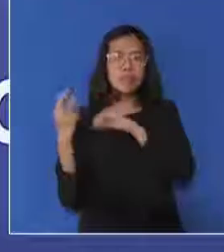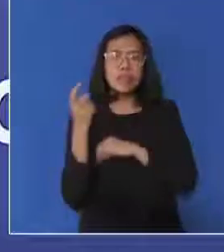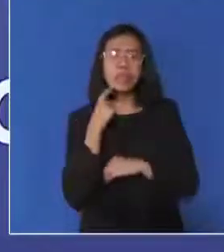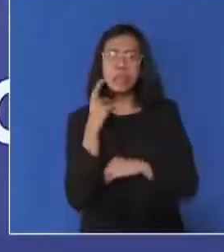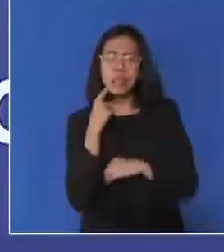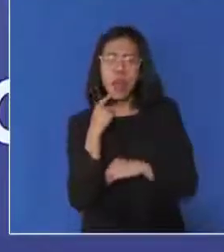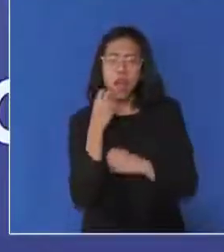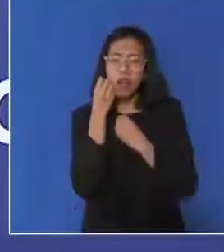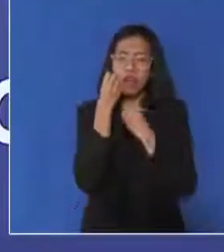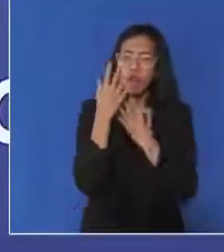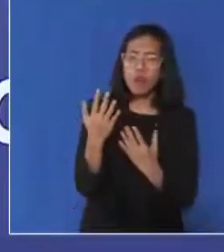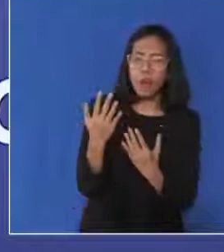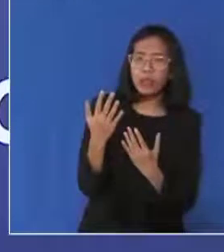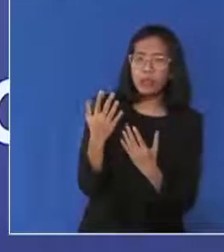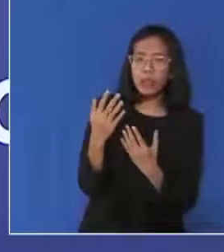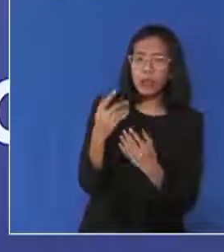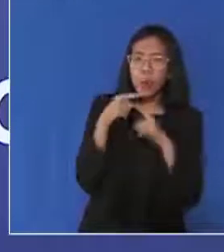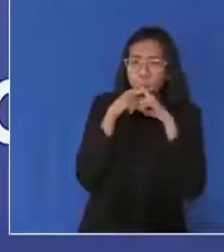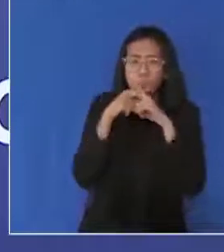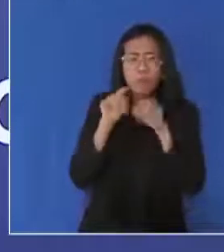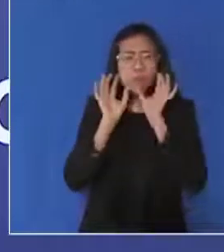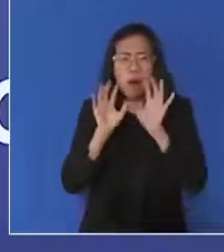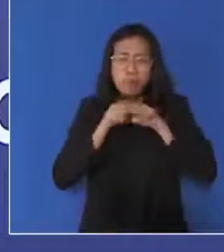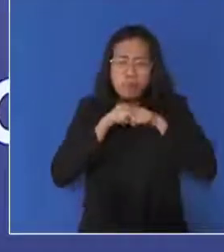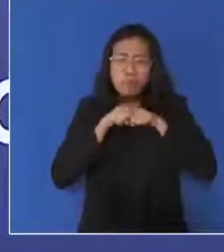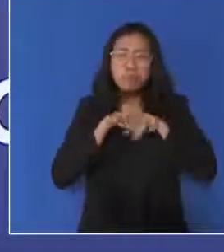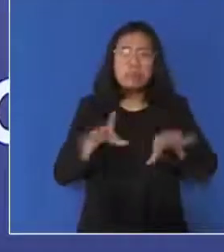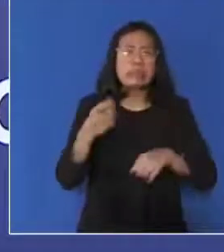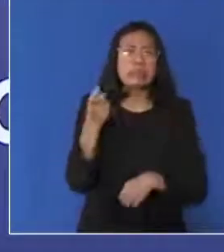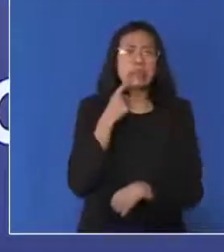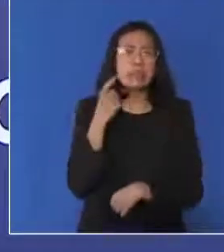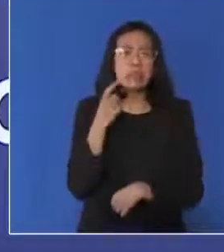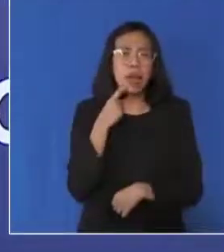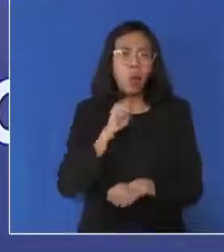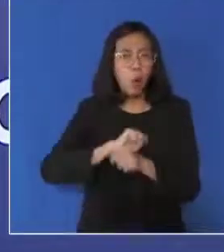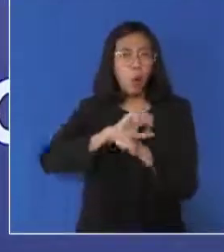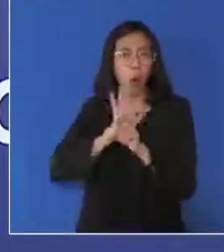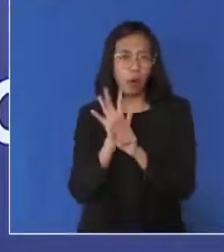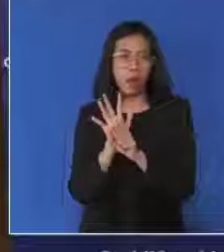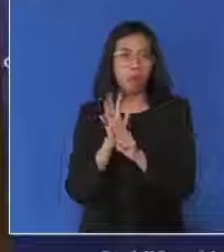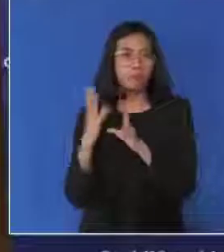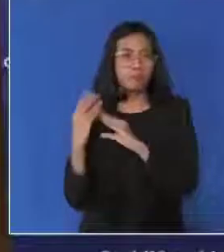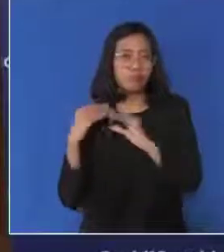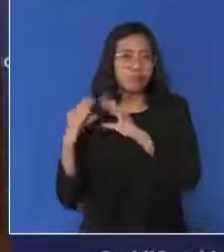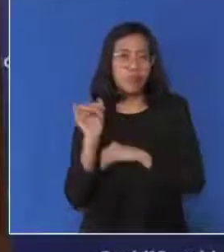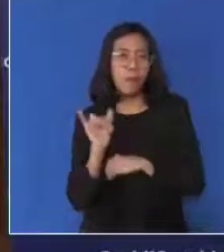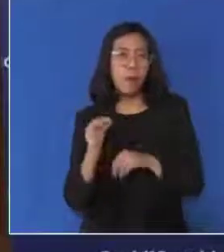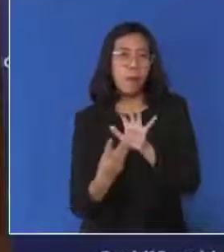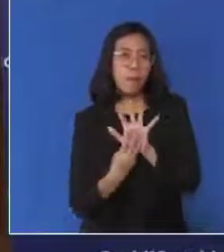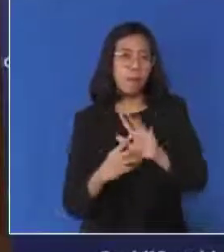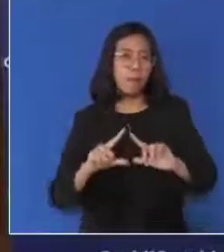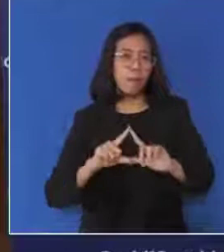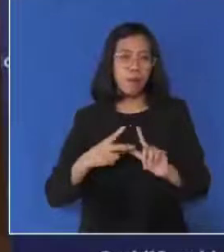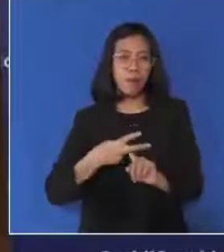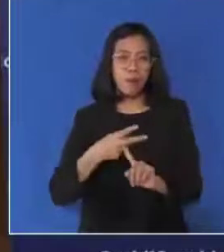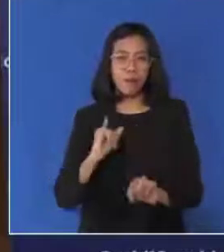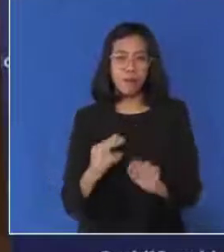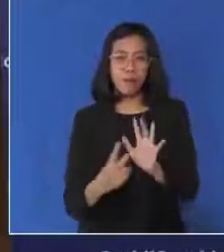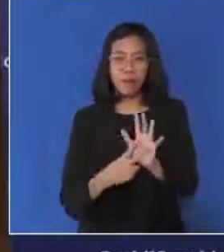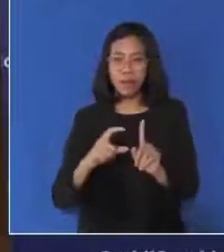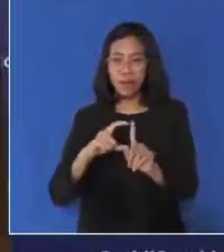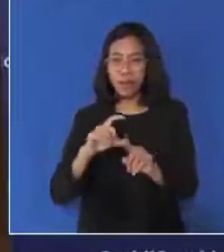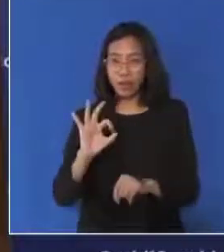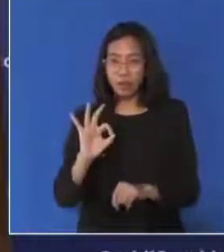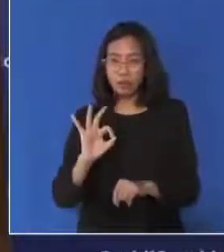pemetaan poxvirus copied nine ten bersama Time ping dari Maksindo ok Oh